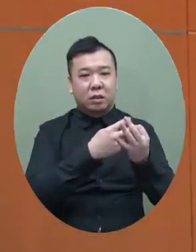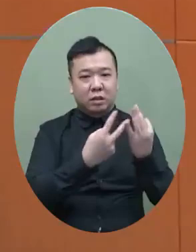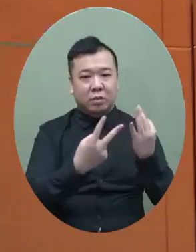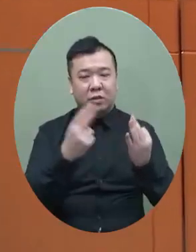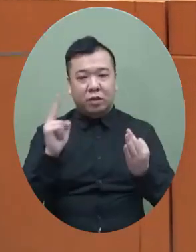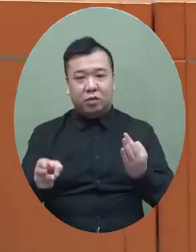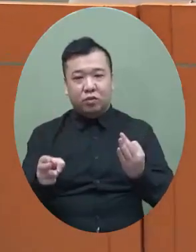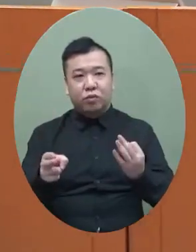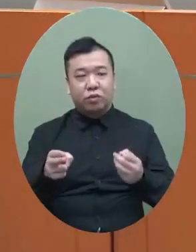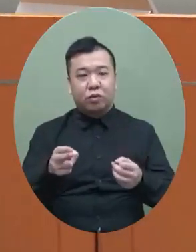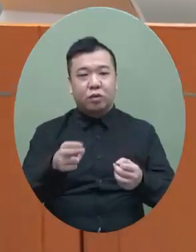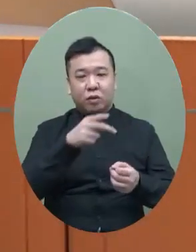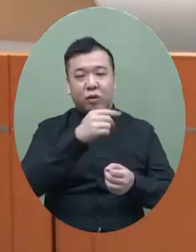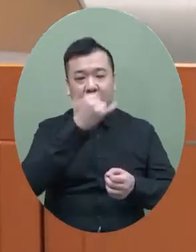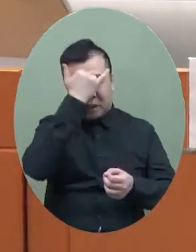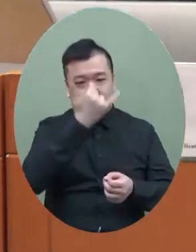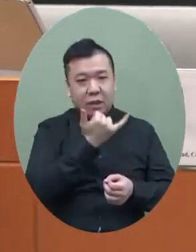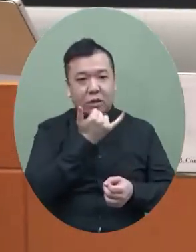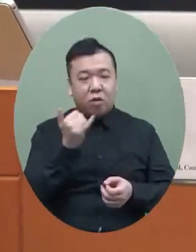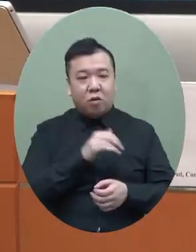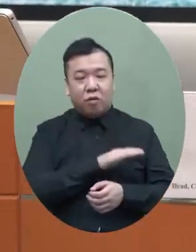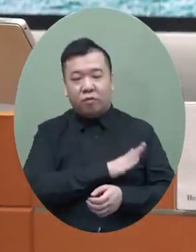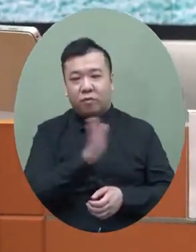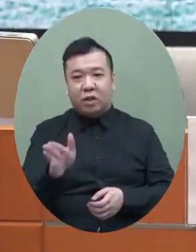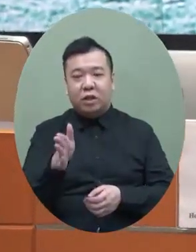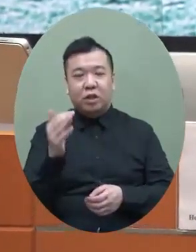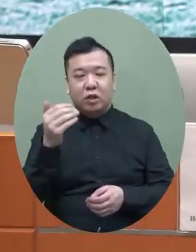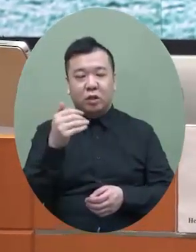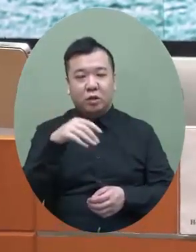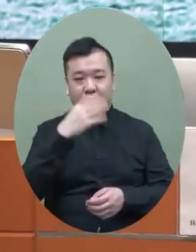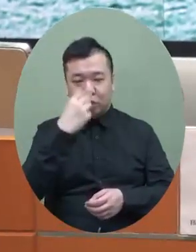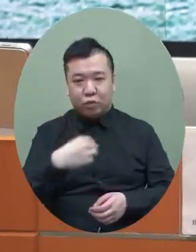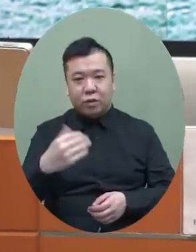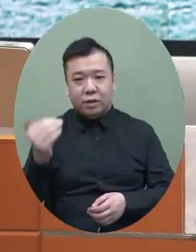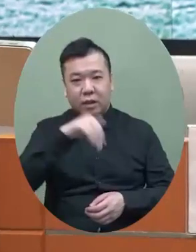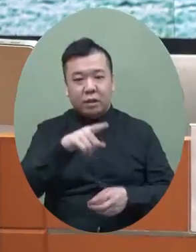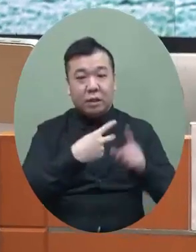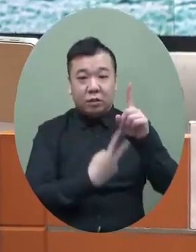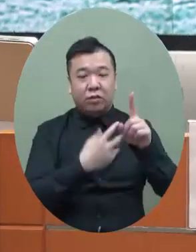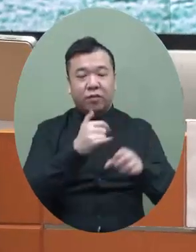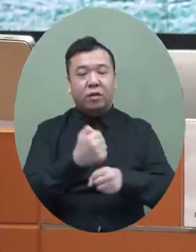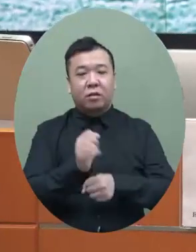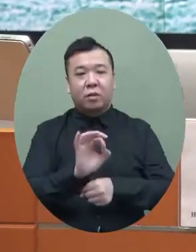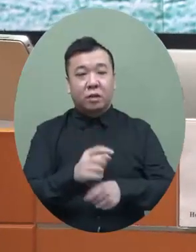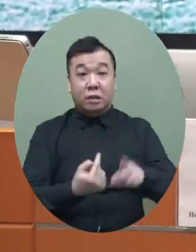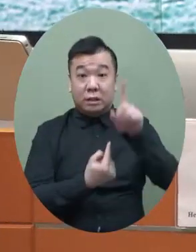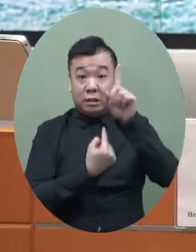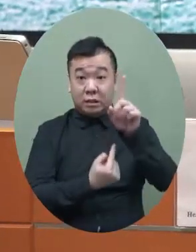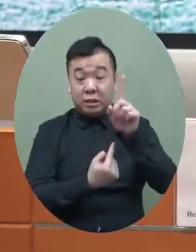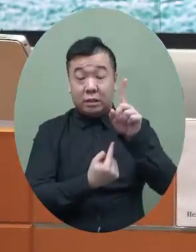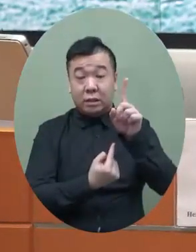枝角去象山村，在1月2日沒有上班，1月1日就是